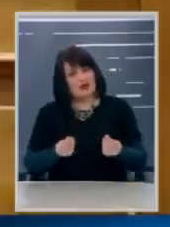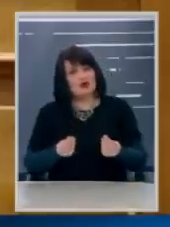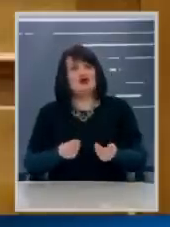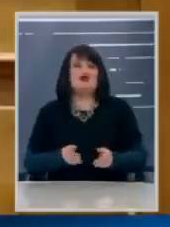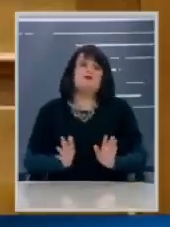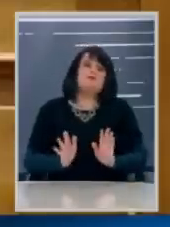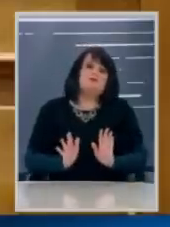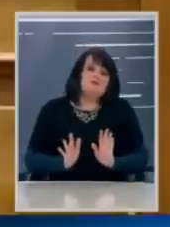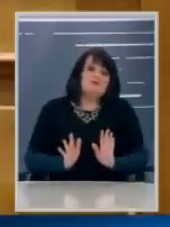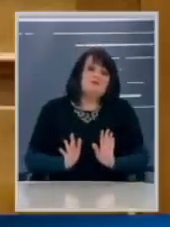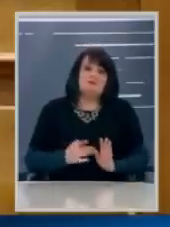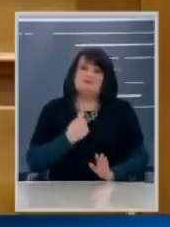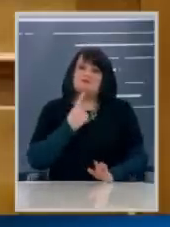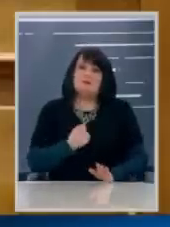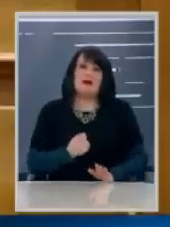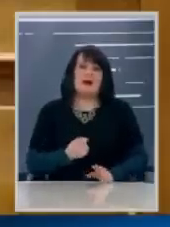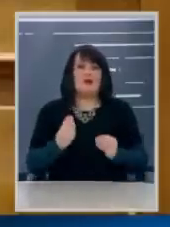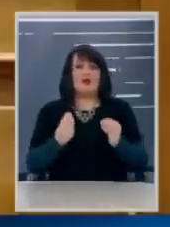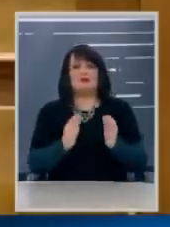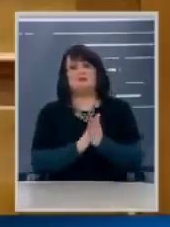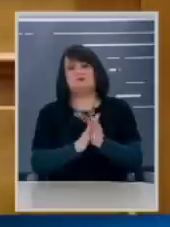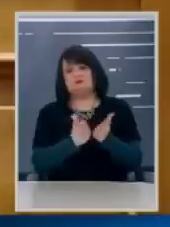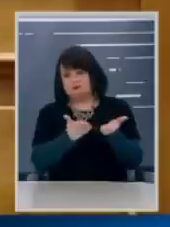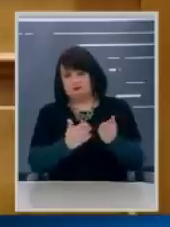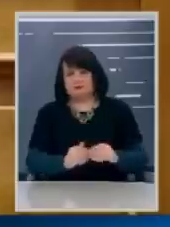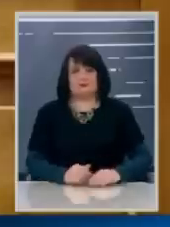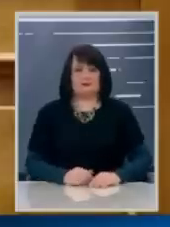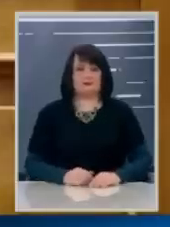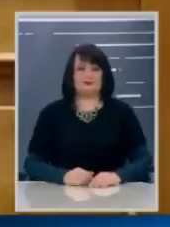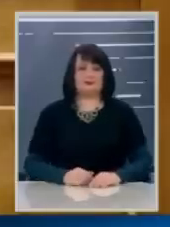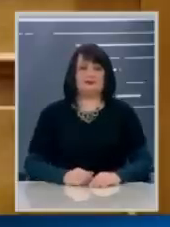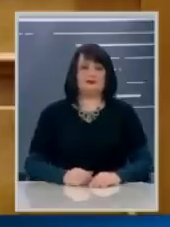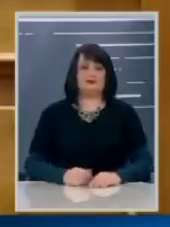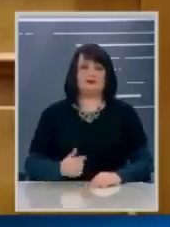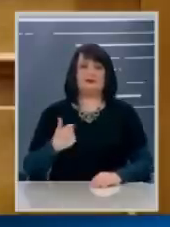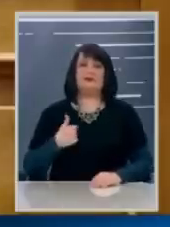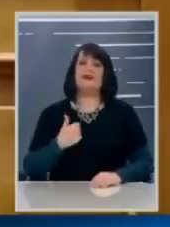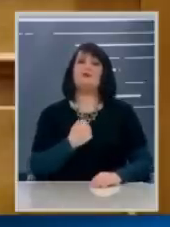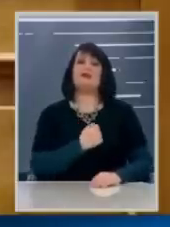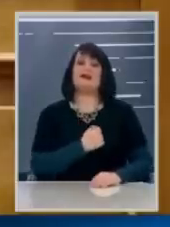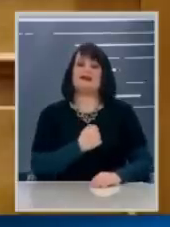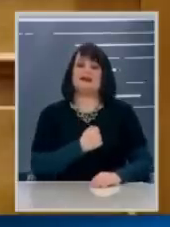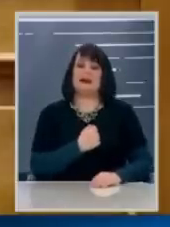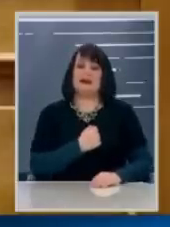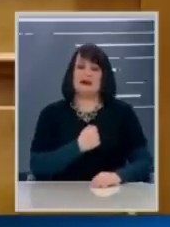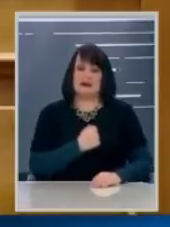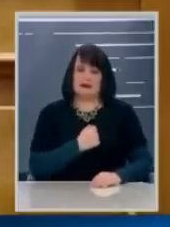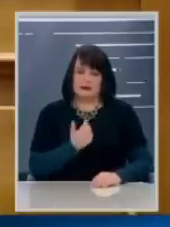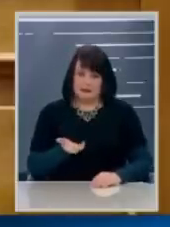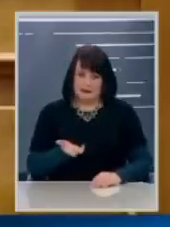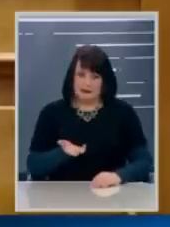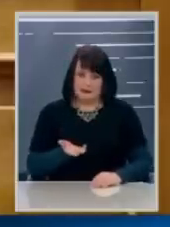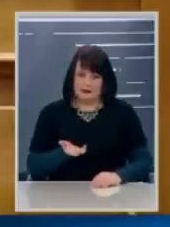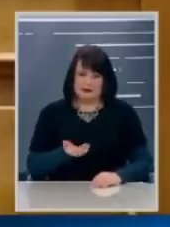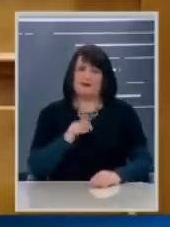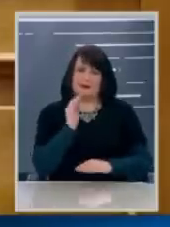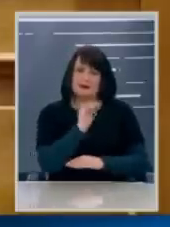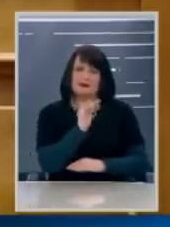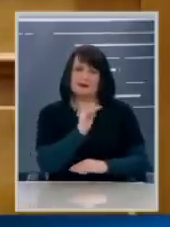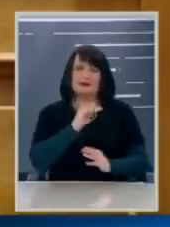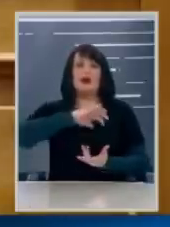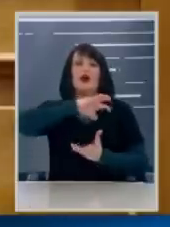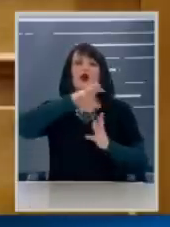η εμπιστοσύνη, με γεια σας, με χαρά σας. Εγώ πιστεύω, και γιατί είχα εισηγηθεί και εισηγούμε ακόμη η